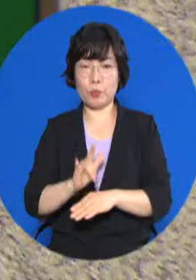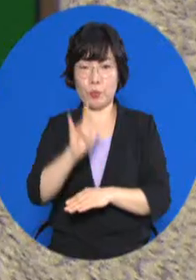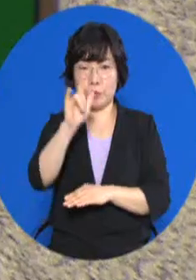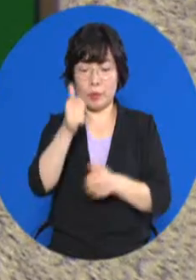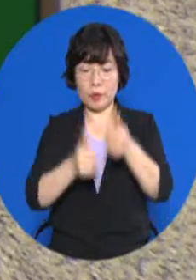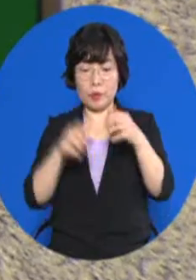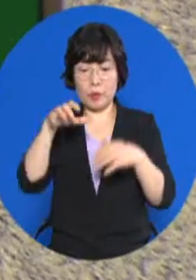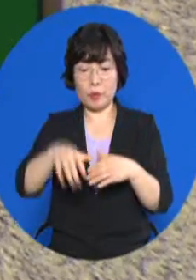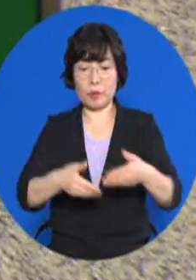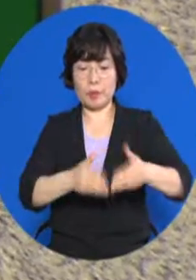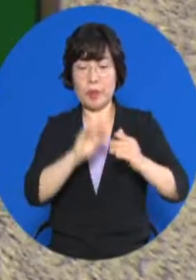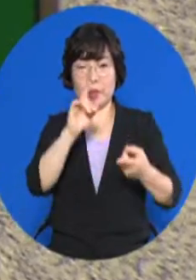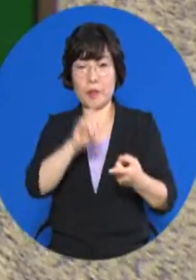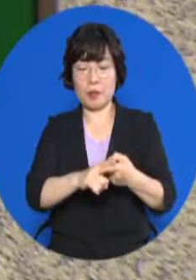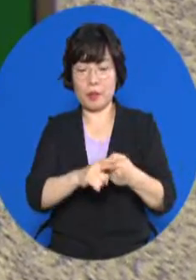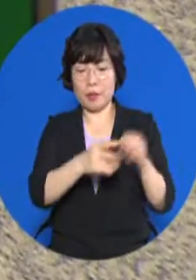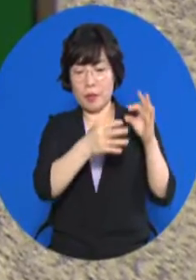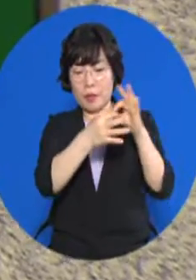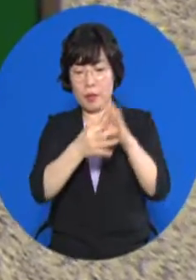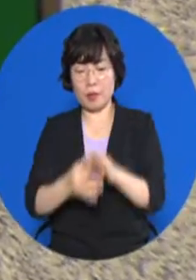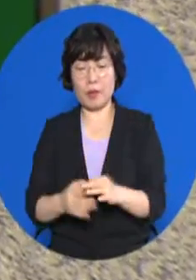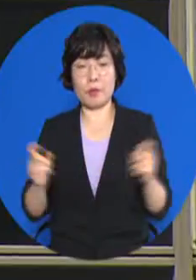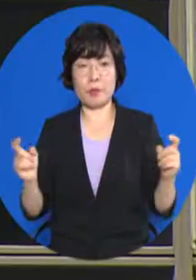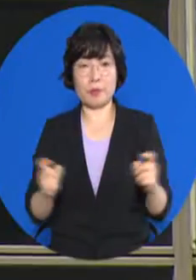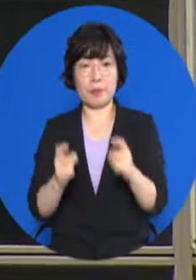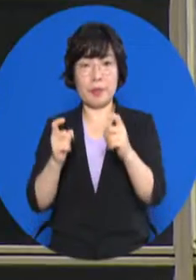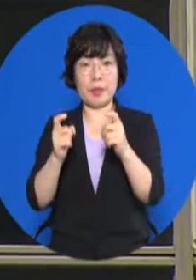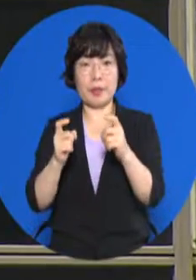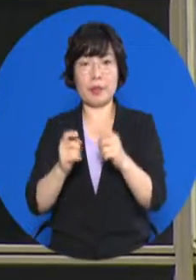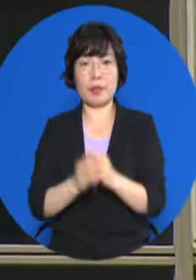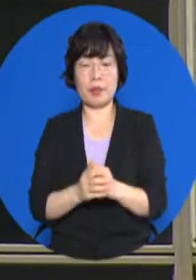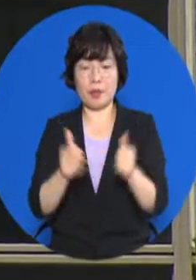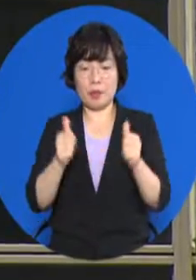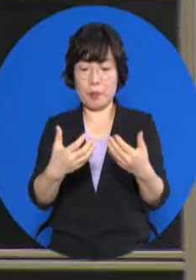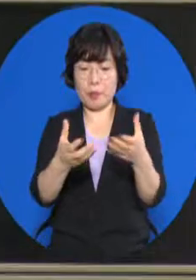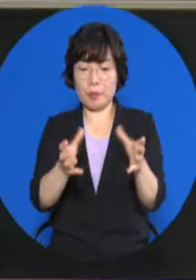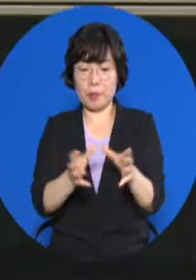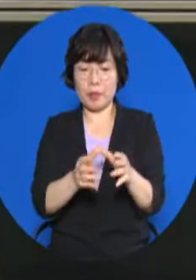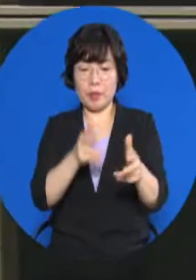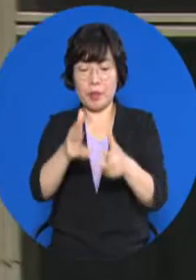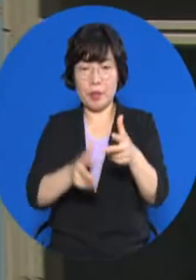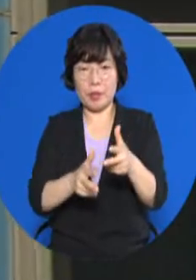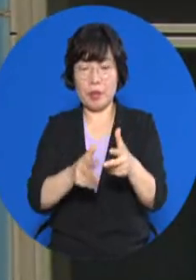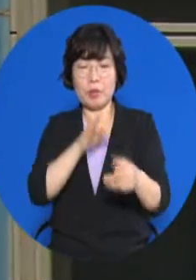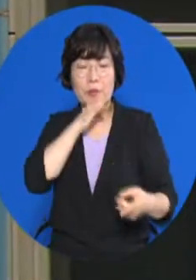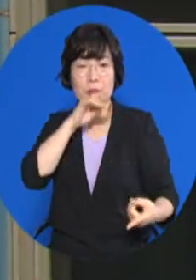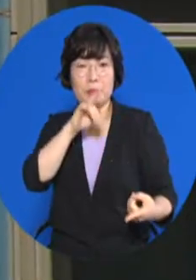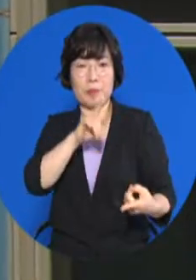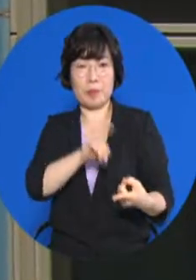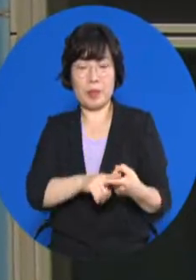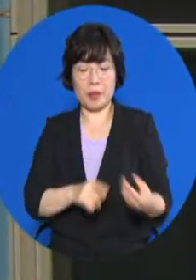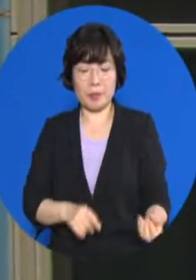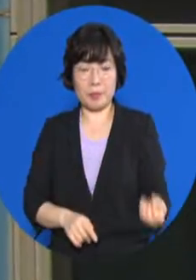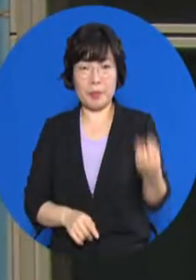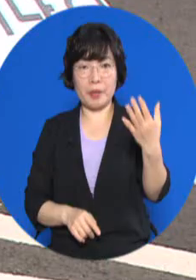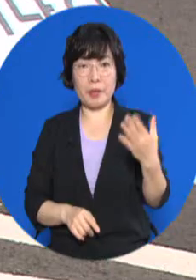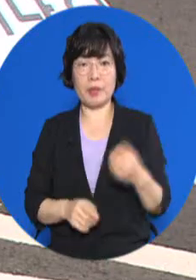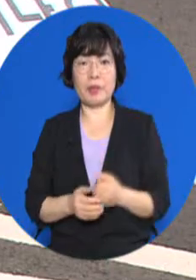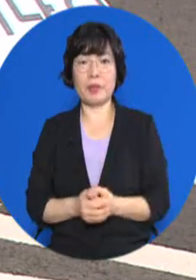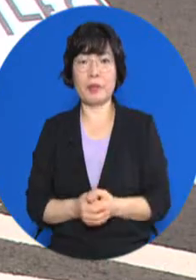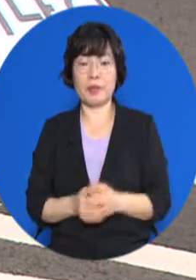고흥종합비행시험장 구축을 둘러싼 지리한 법정 공방. 법원은 결국 사업 추진이 타당하다는 쪽으로 힘을